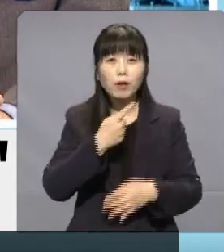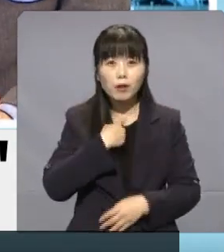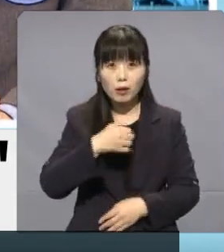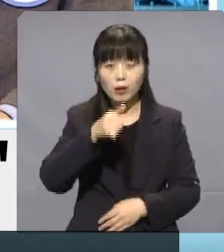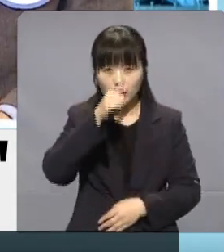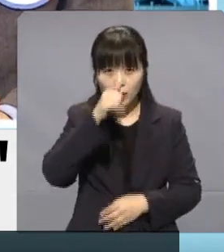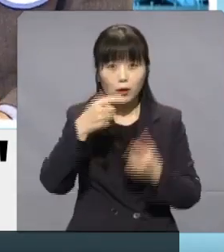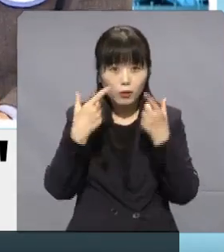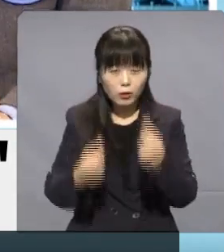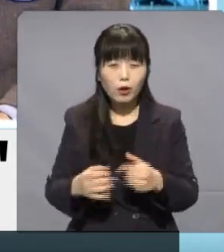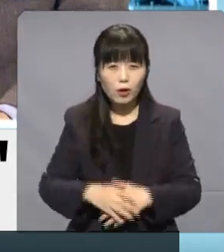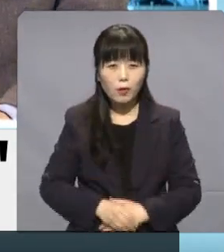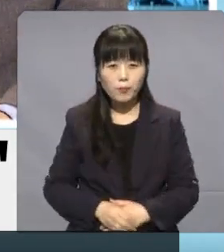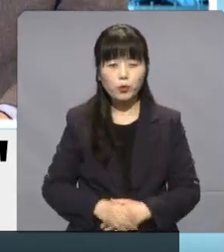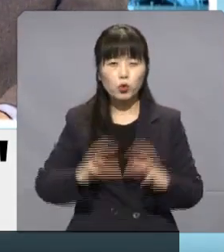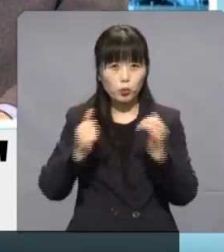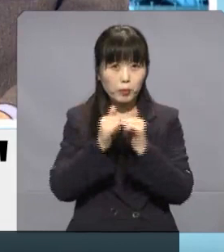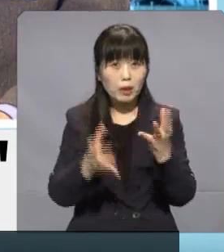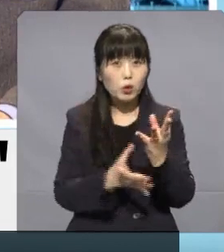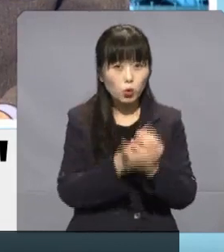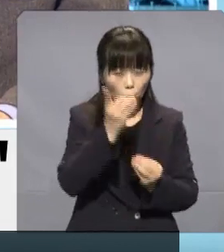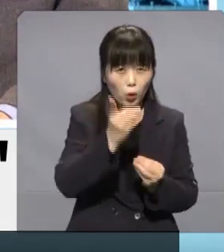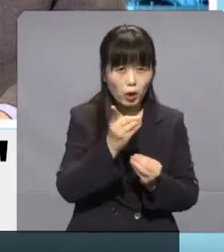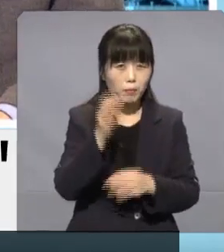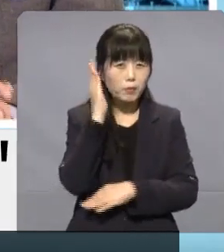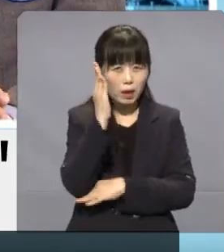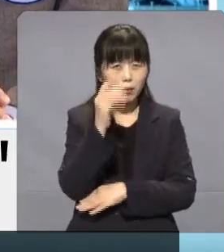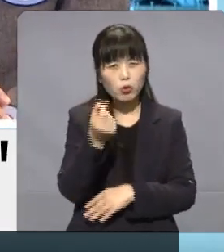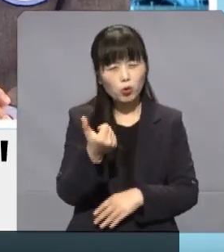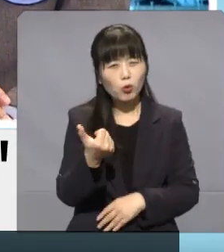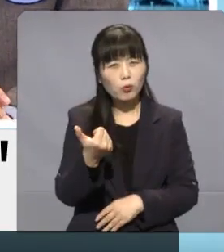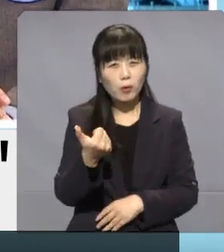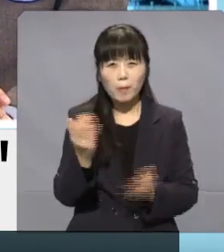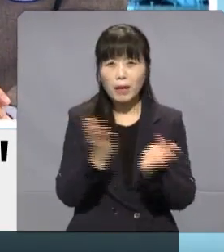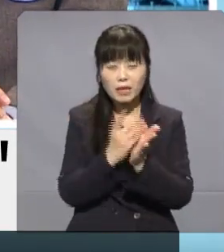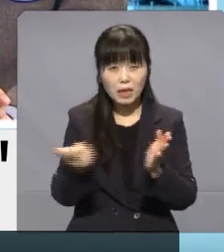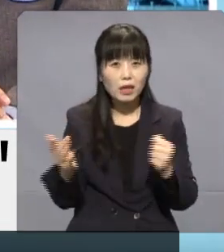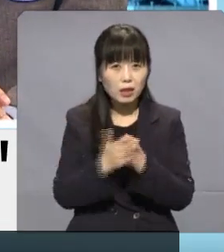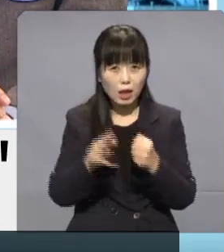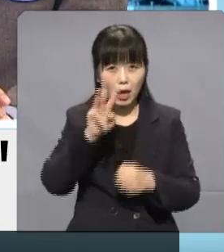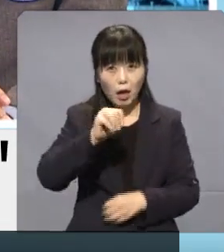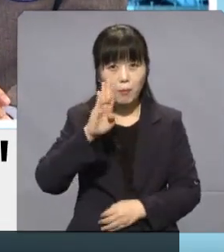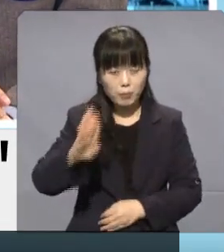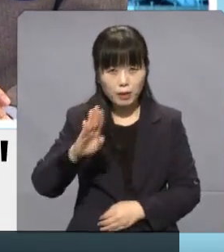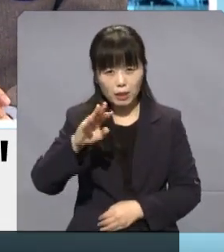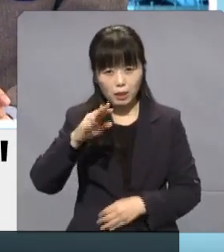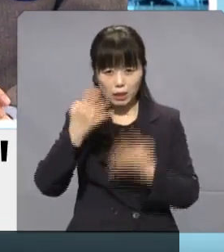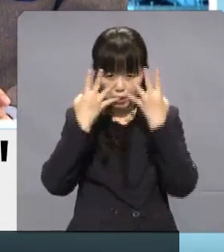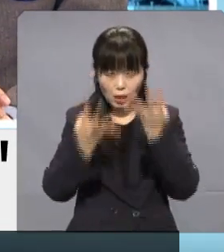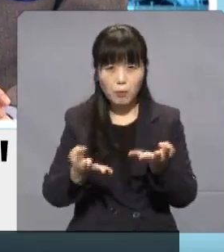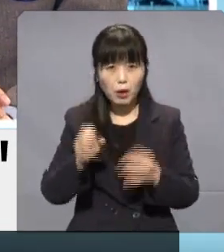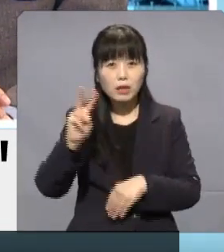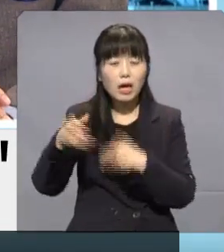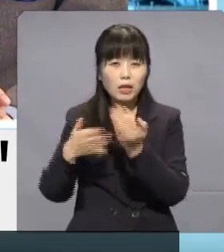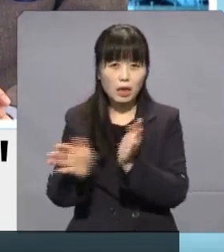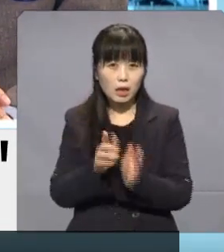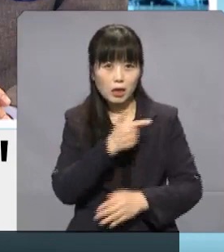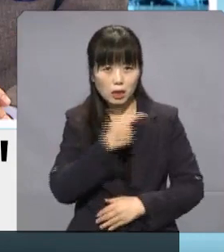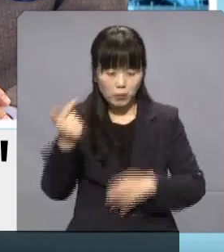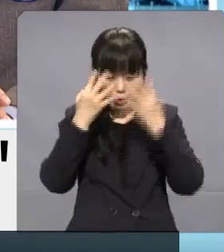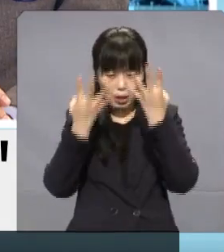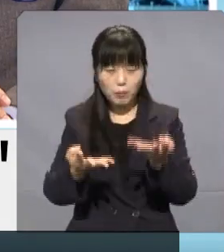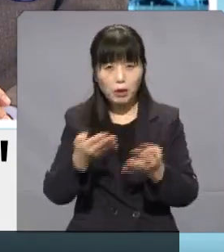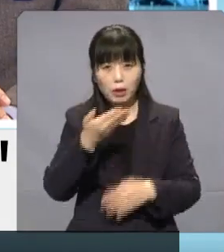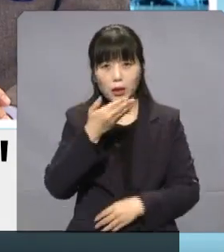사면해주고 무슨 뭐 국민통합 얘기하면 얼마나 웃깁니까? 좀 그런 측면에서 이번에 MB 사면과 야당에 대한 대대적인 사면이